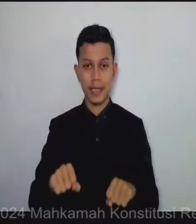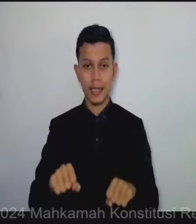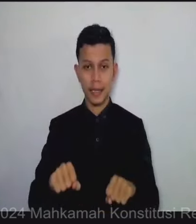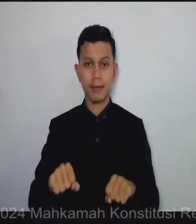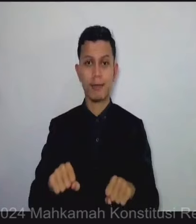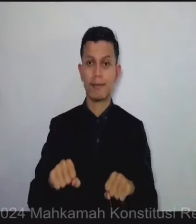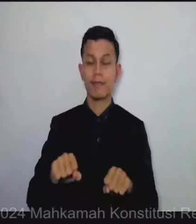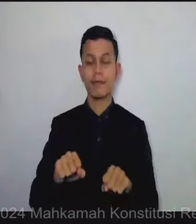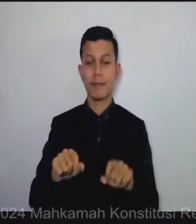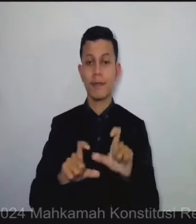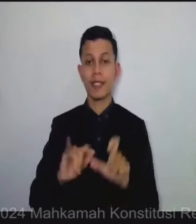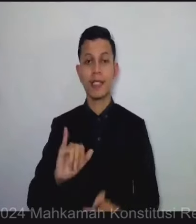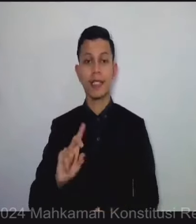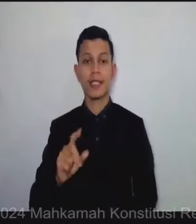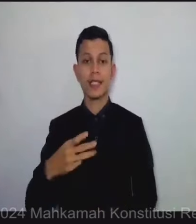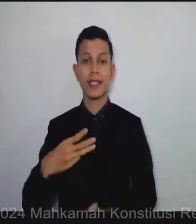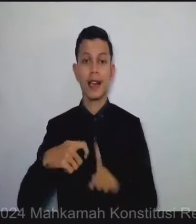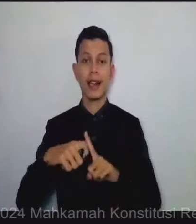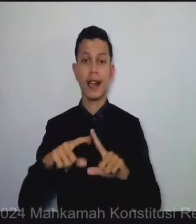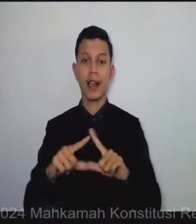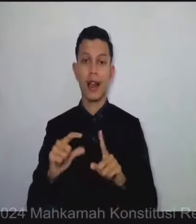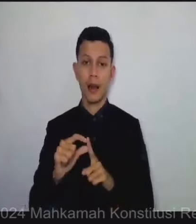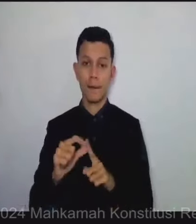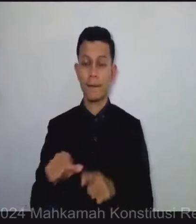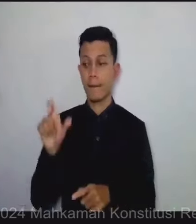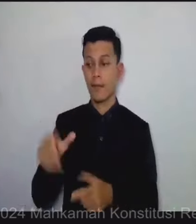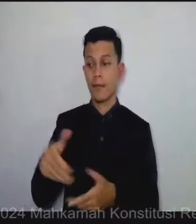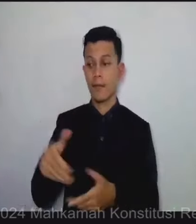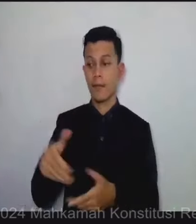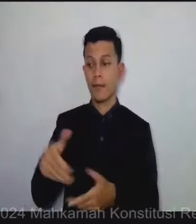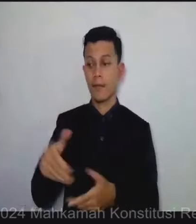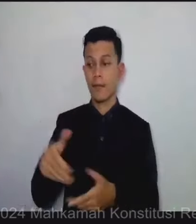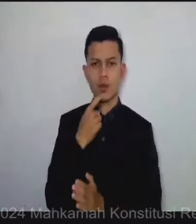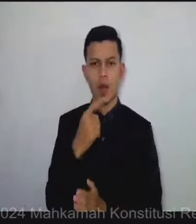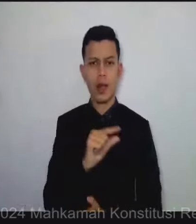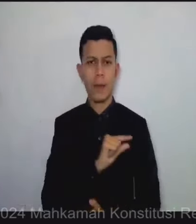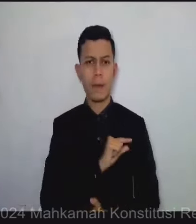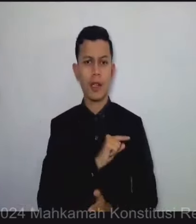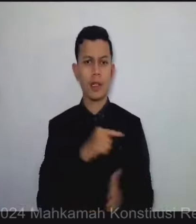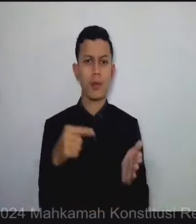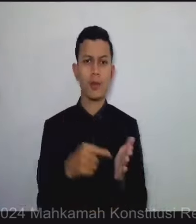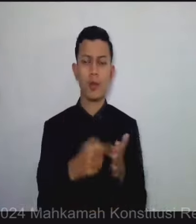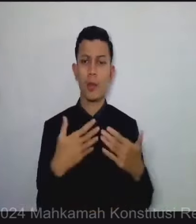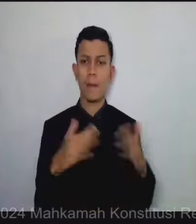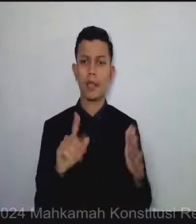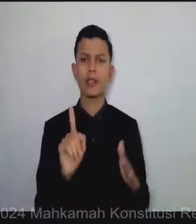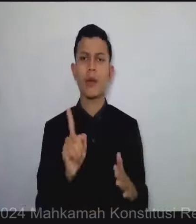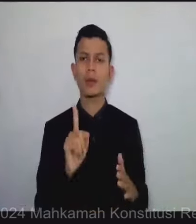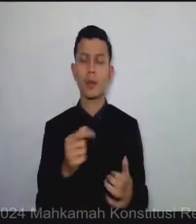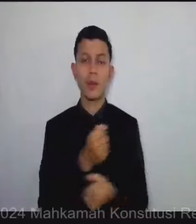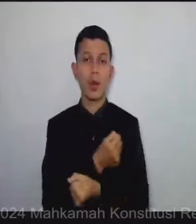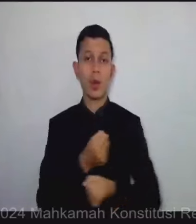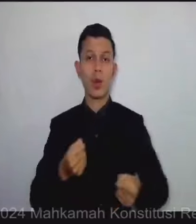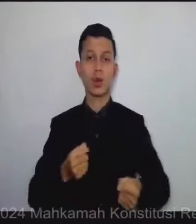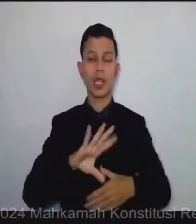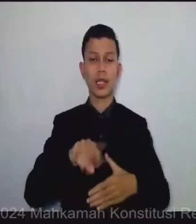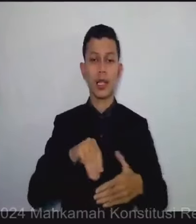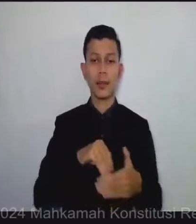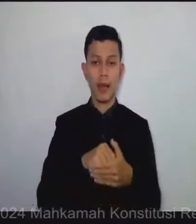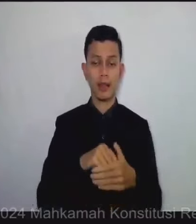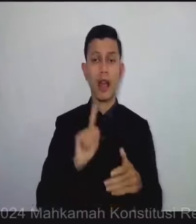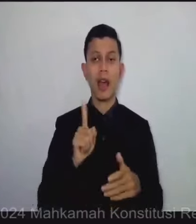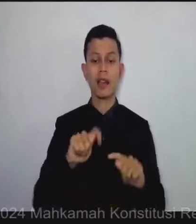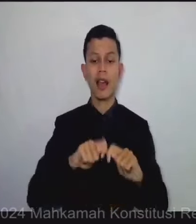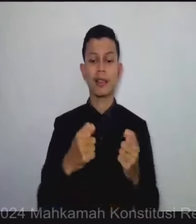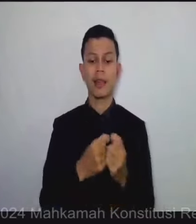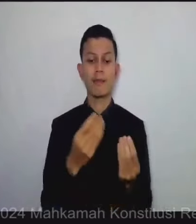sirkap menimbang bahwa pemohon mendalilkan ihwal independensi penyelenggara Pemilu akibat intervensi kekuasaan dalam pengangkatan tim seleksi anggota KPU